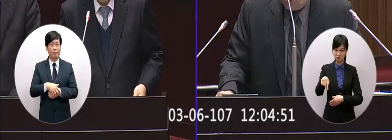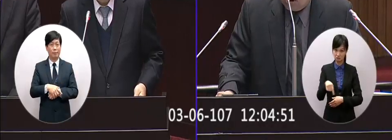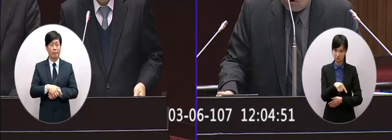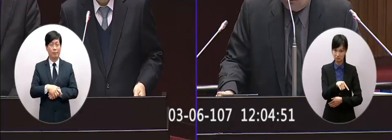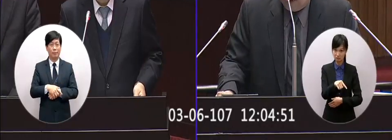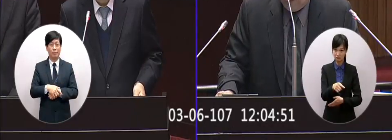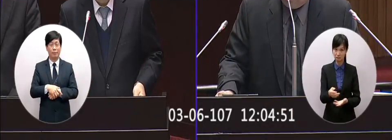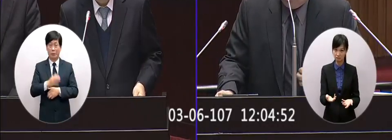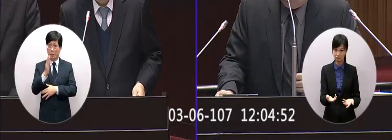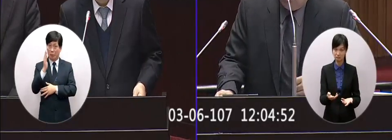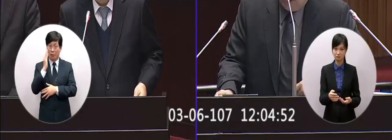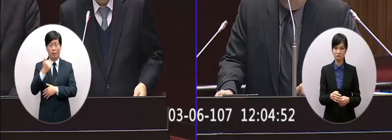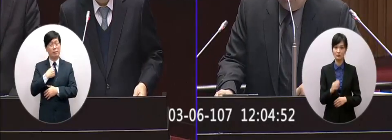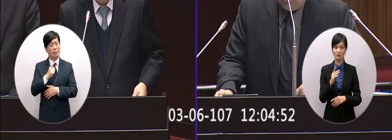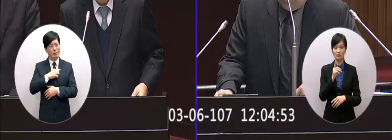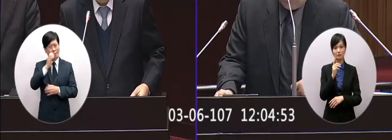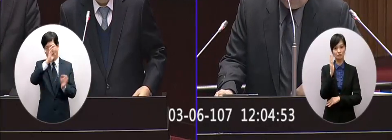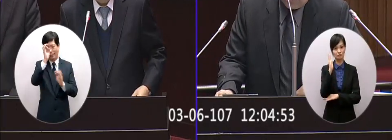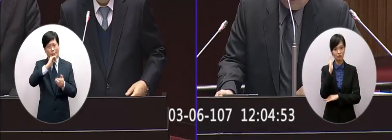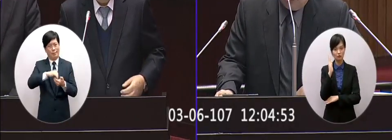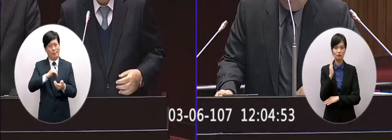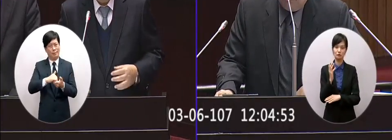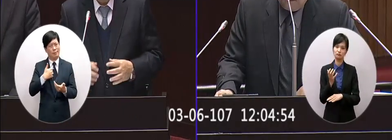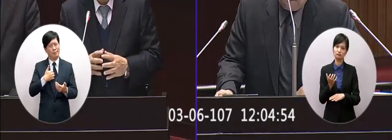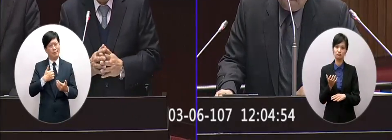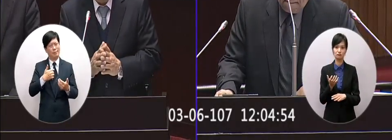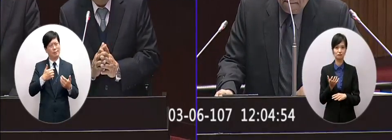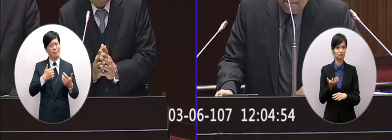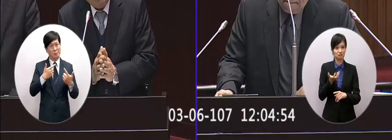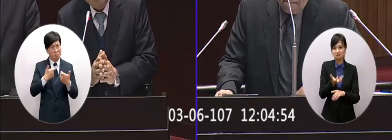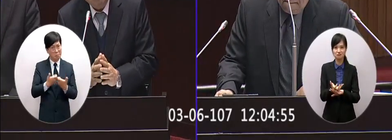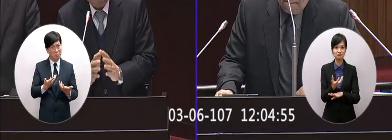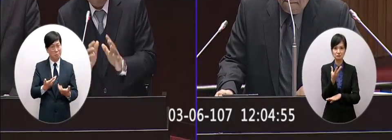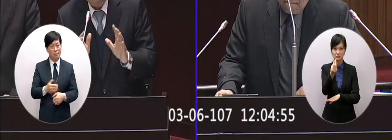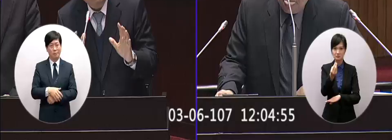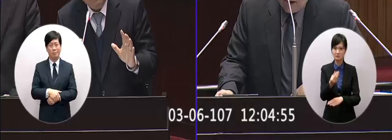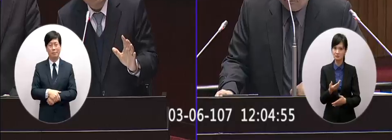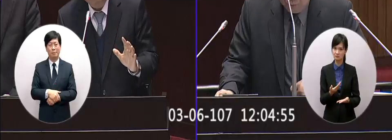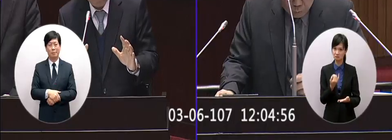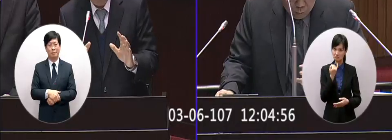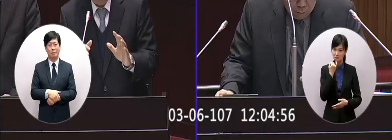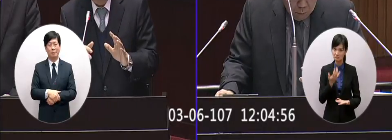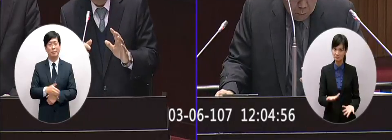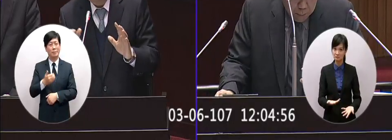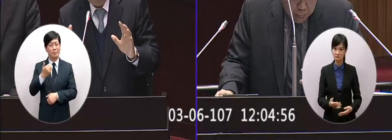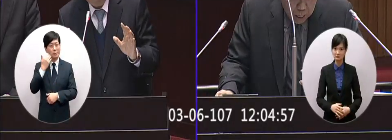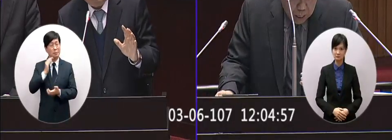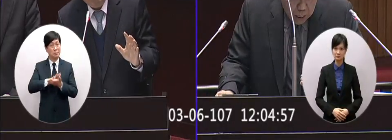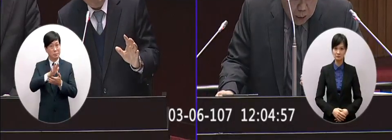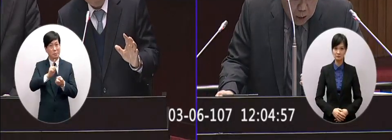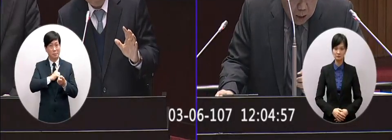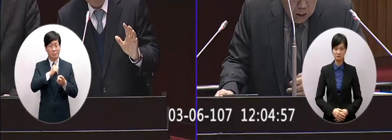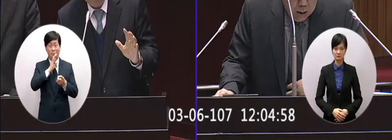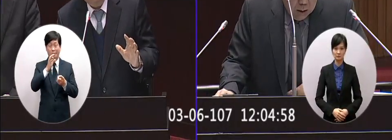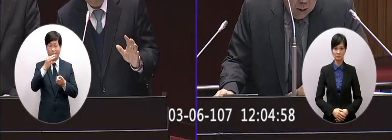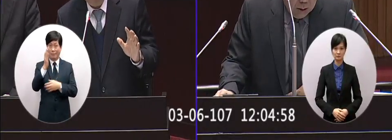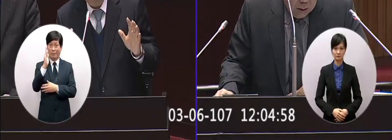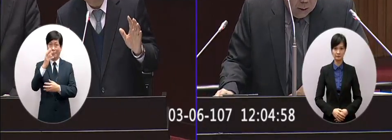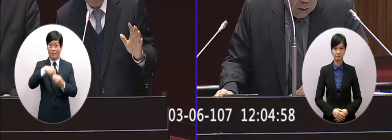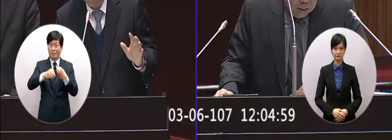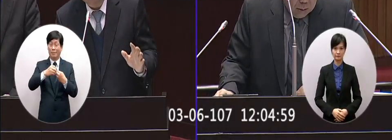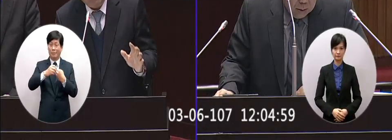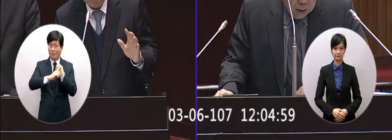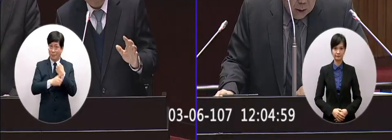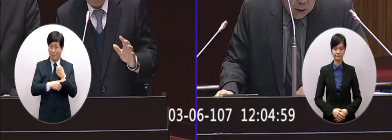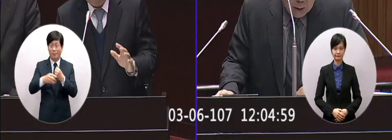中政府量力而为，这样子适当吗？ 对，我讲说，如果将来这个财划法的修正案